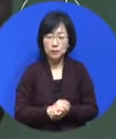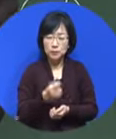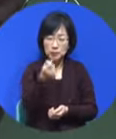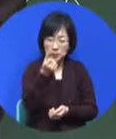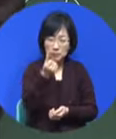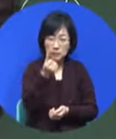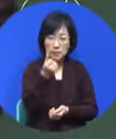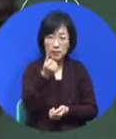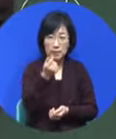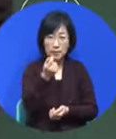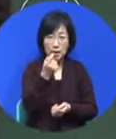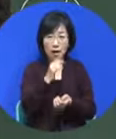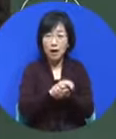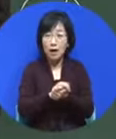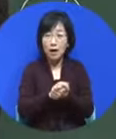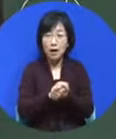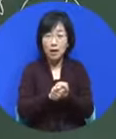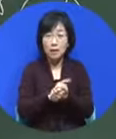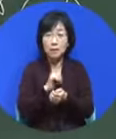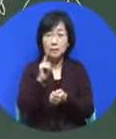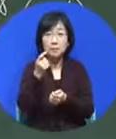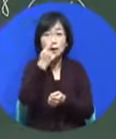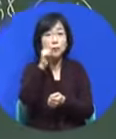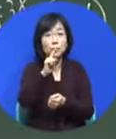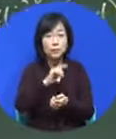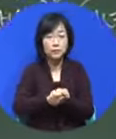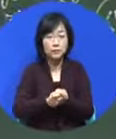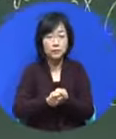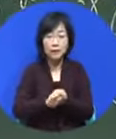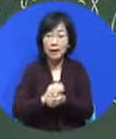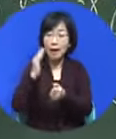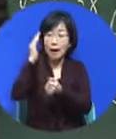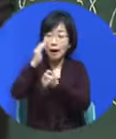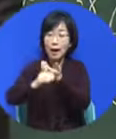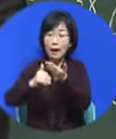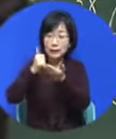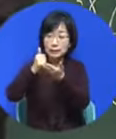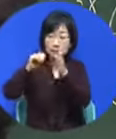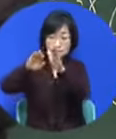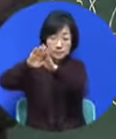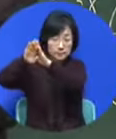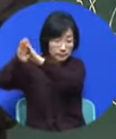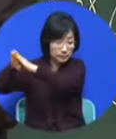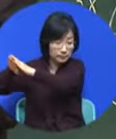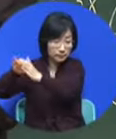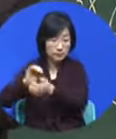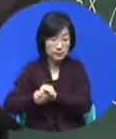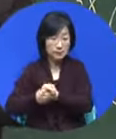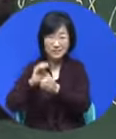없어요 하나님 없어도 죽도록 해서 성공할 수 있다고